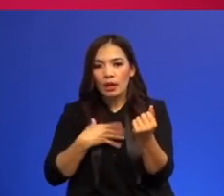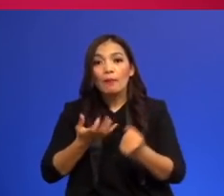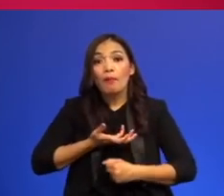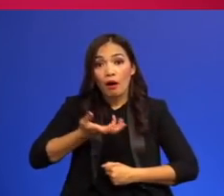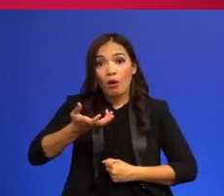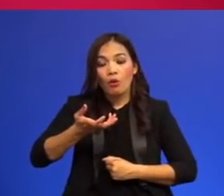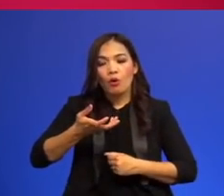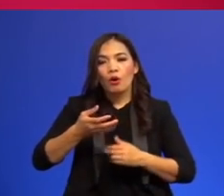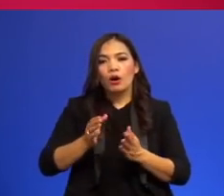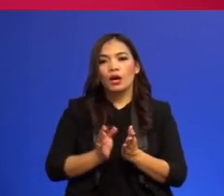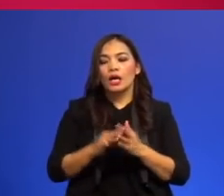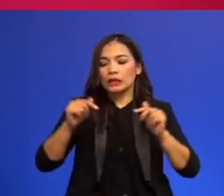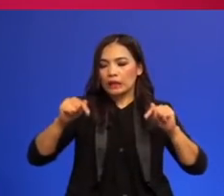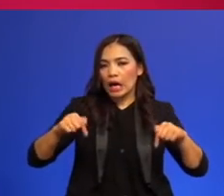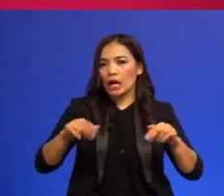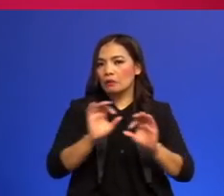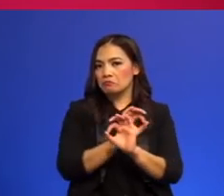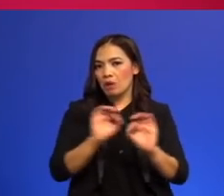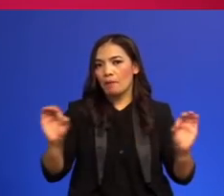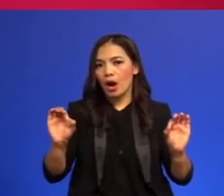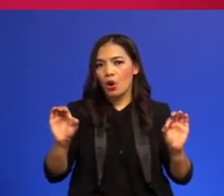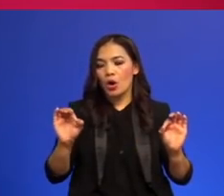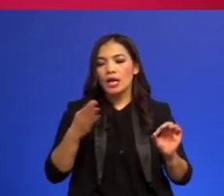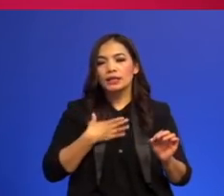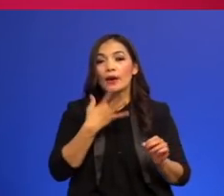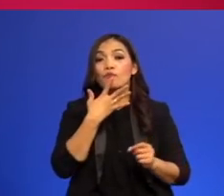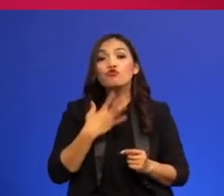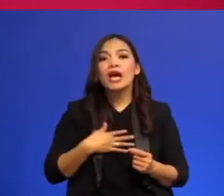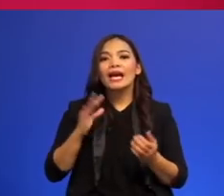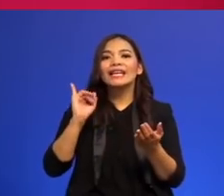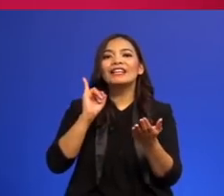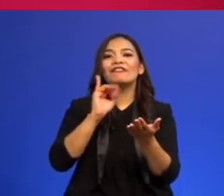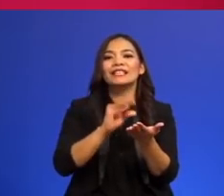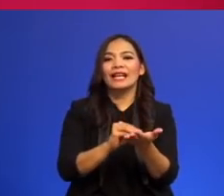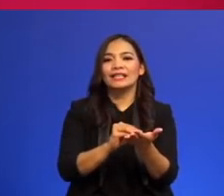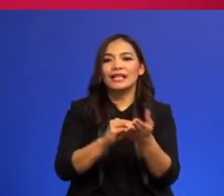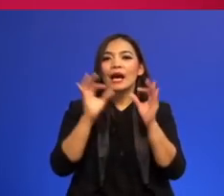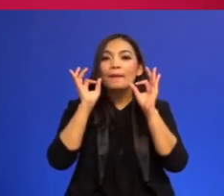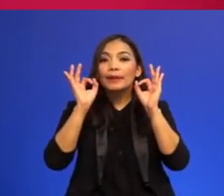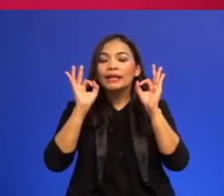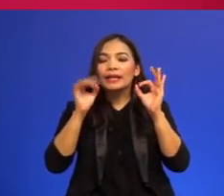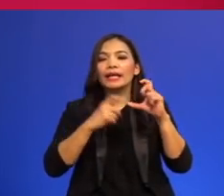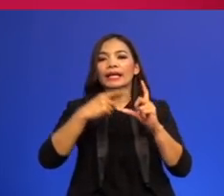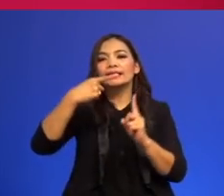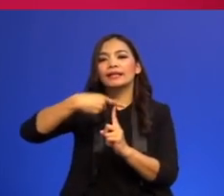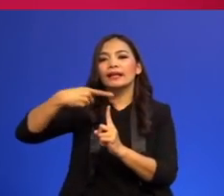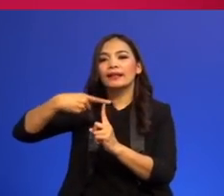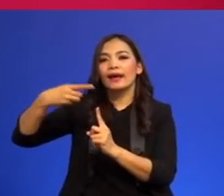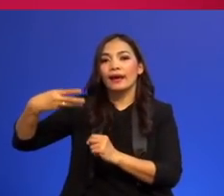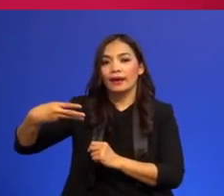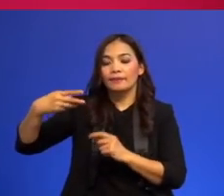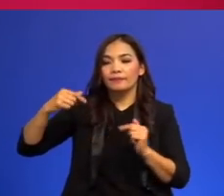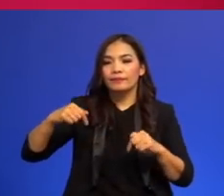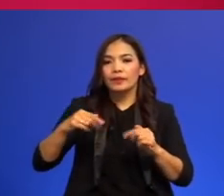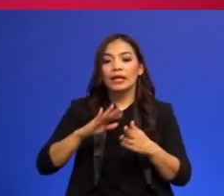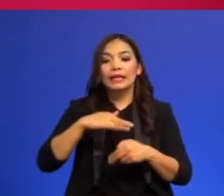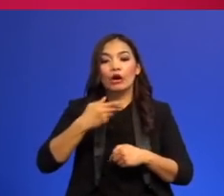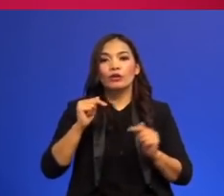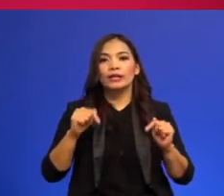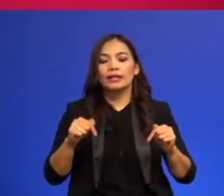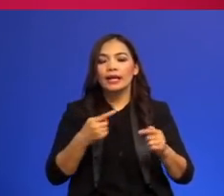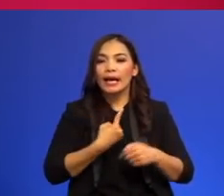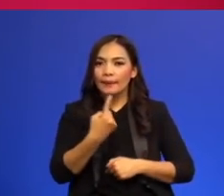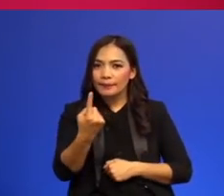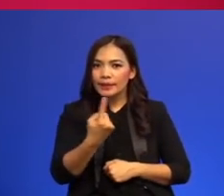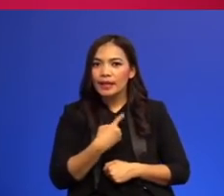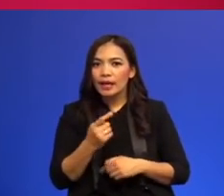mau berkemas-kemas. Saya akan investasikan saya untuk pendidikan sekolah tinggi teologi. Yang tahun ini kami